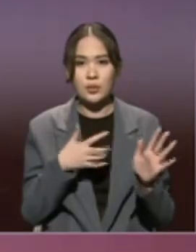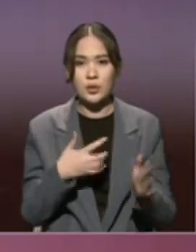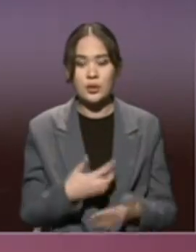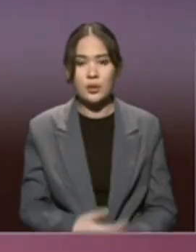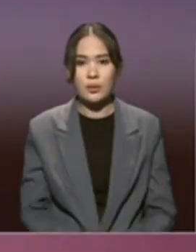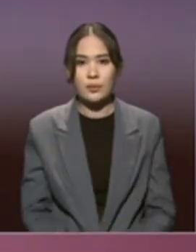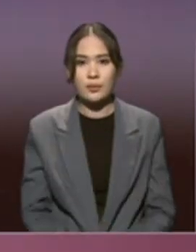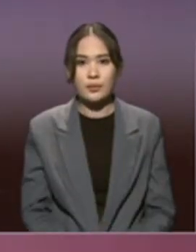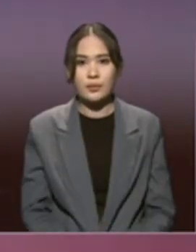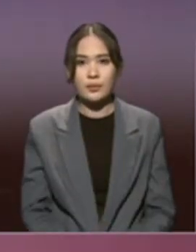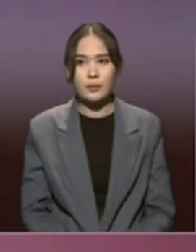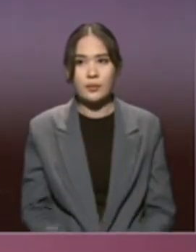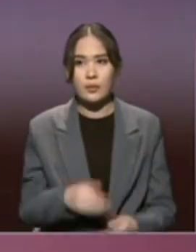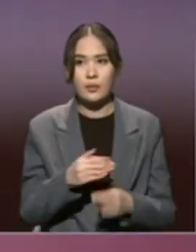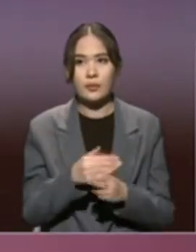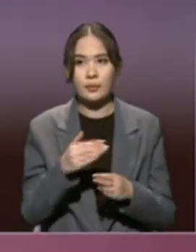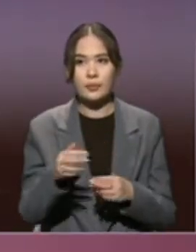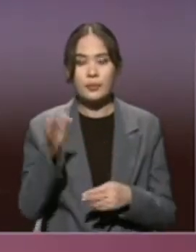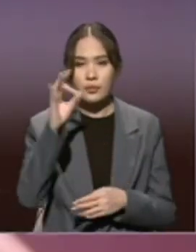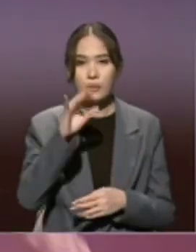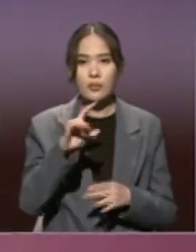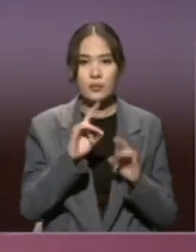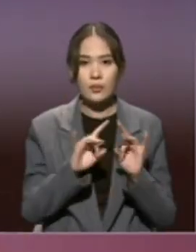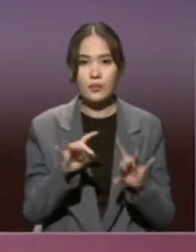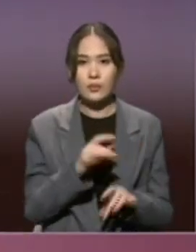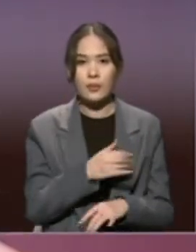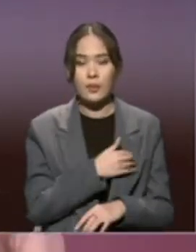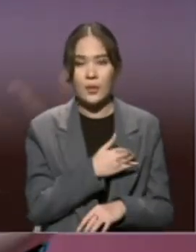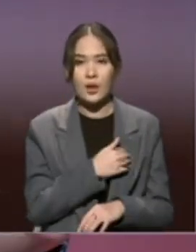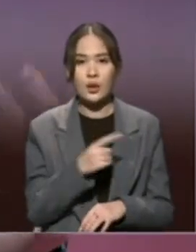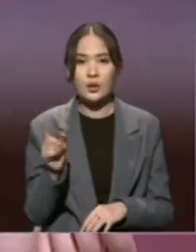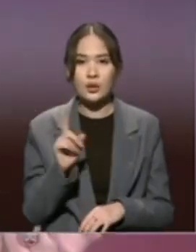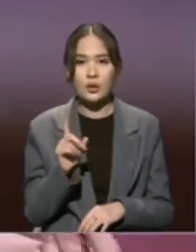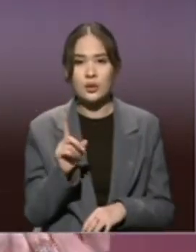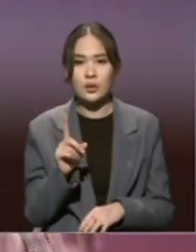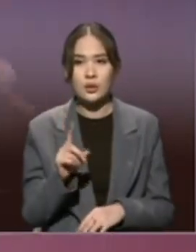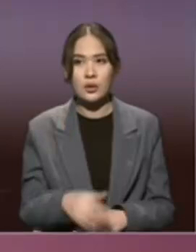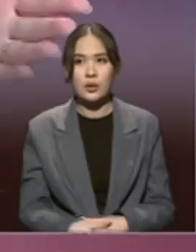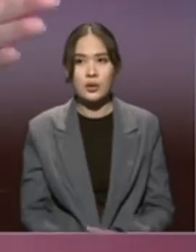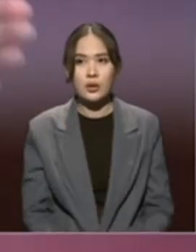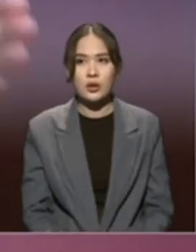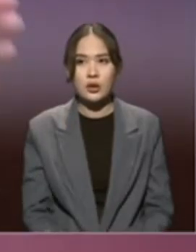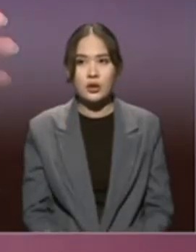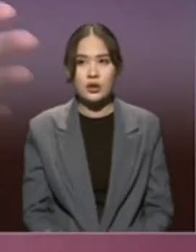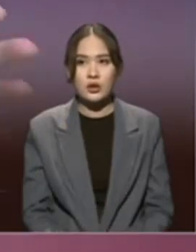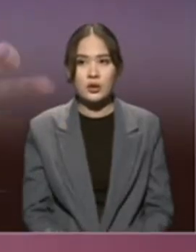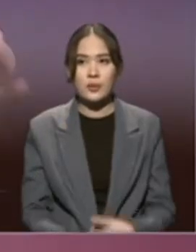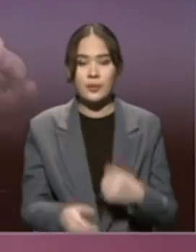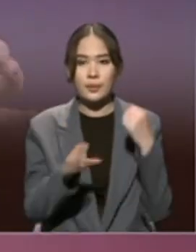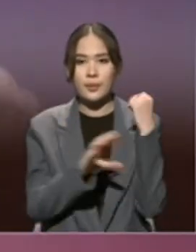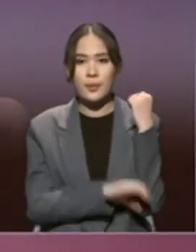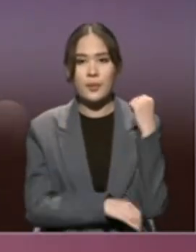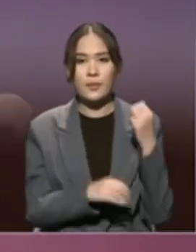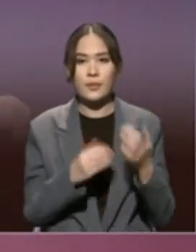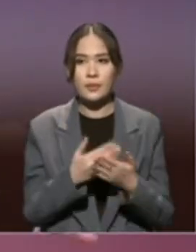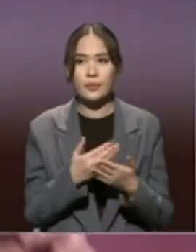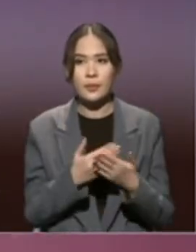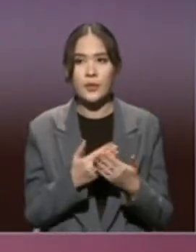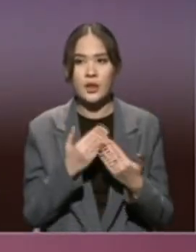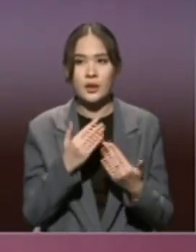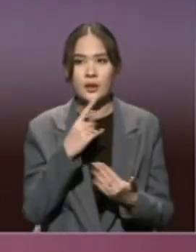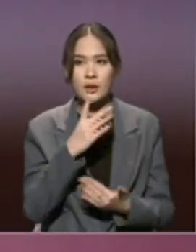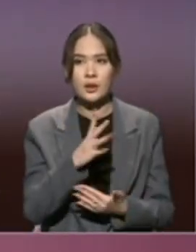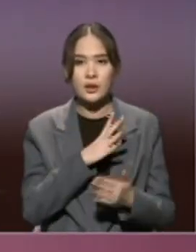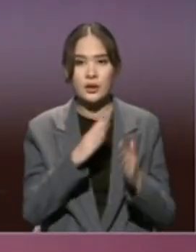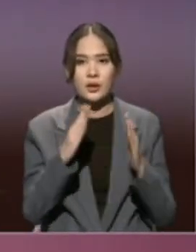Одан кейін жаңағы мәселені айтып өткім келеді да, жана соңгу сурак кандай эле сиз жана айттыңыз го сол.